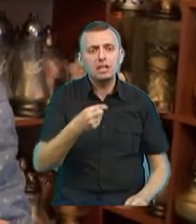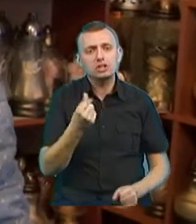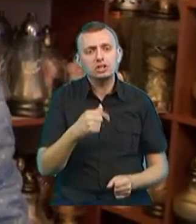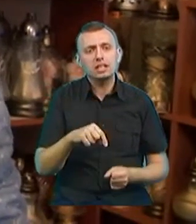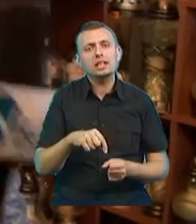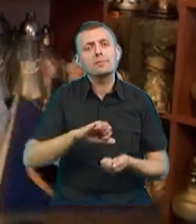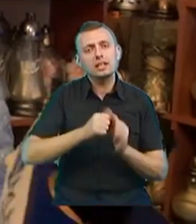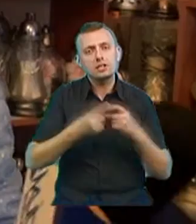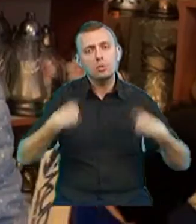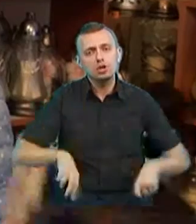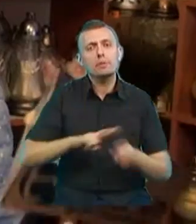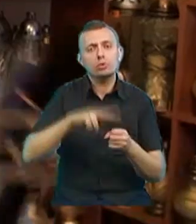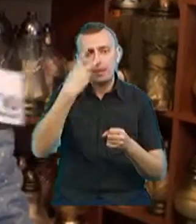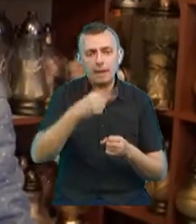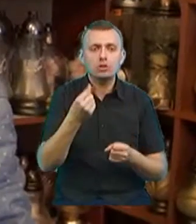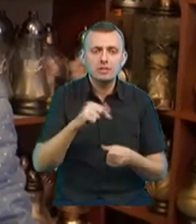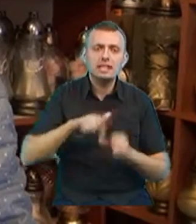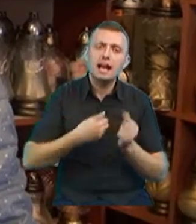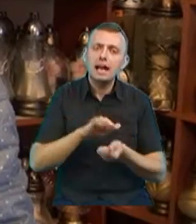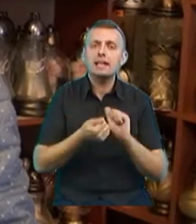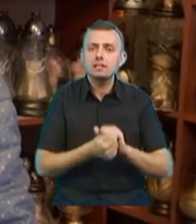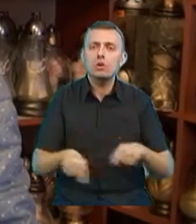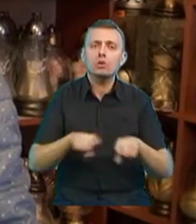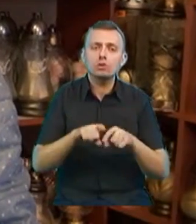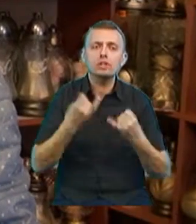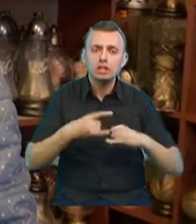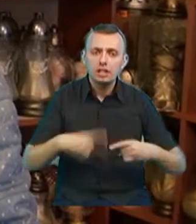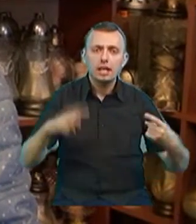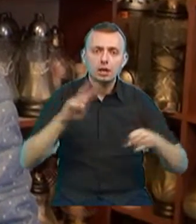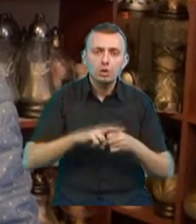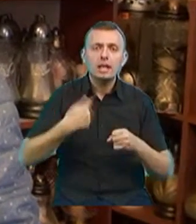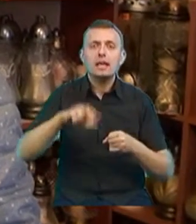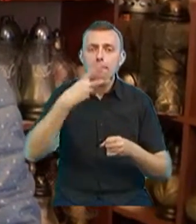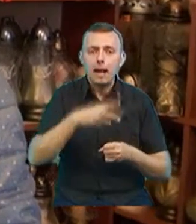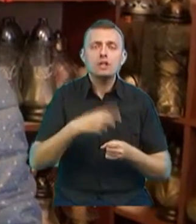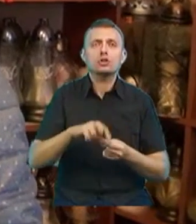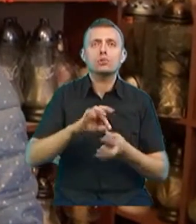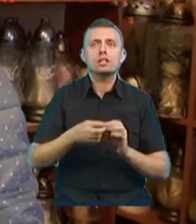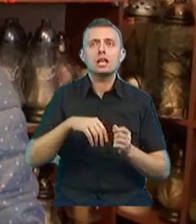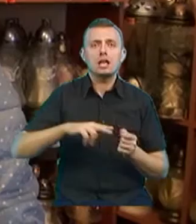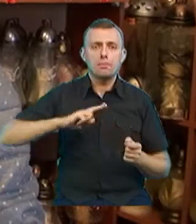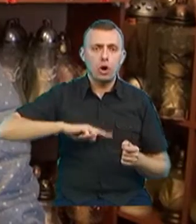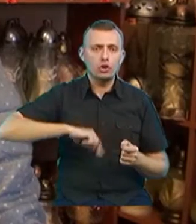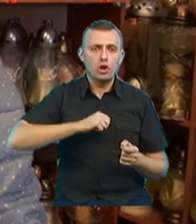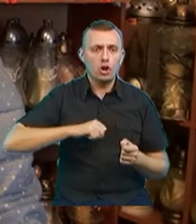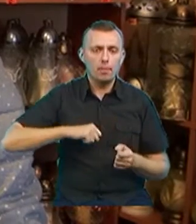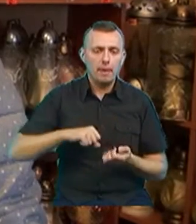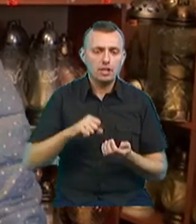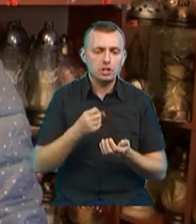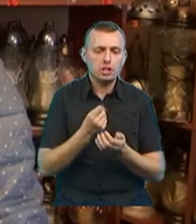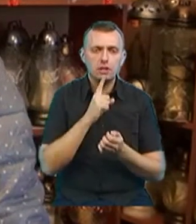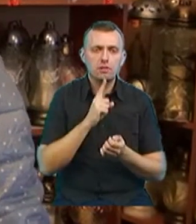duże. Patrzymy na cenę, czy nie? Znaczy są klienci, którzy patrzą na cenę, ale jest taki klient, który nie patrzy, podoba mu